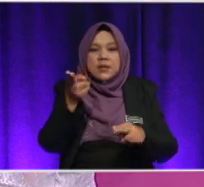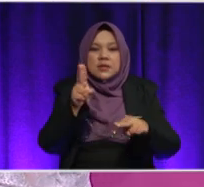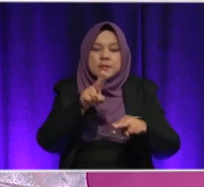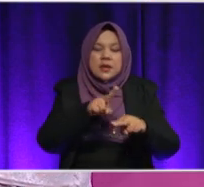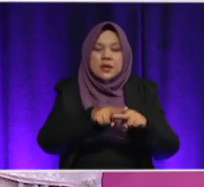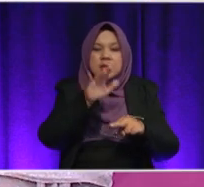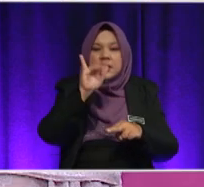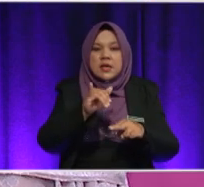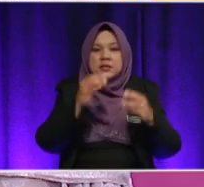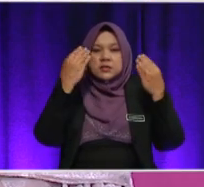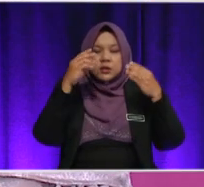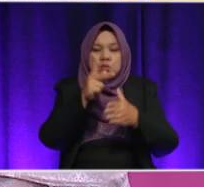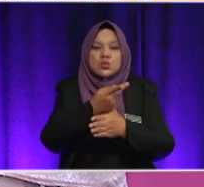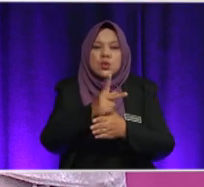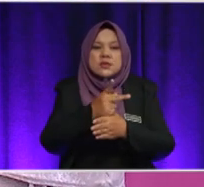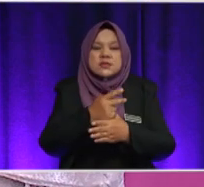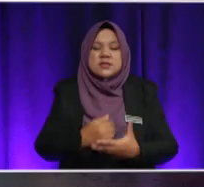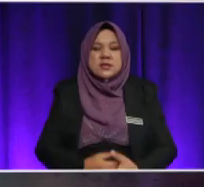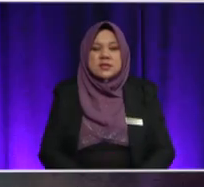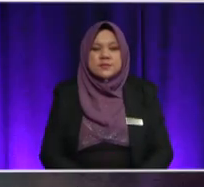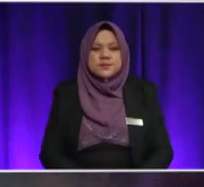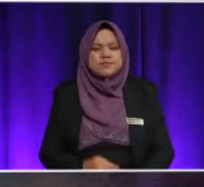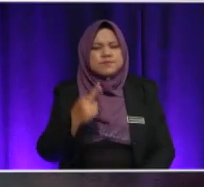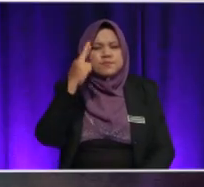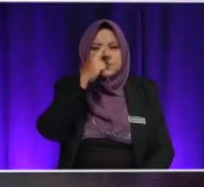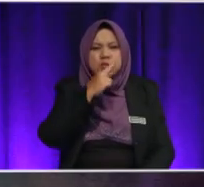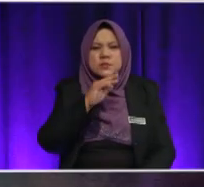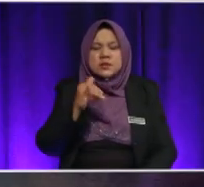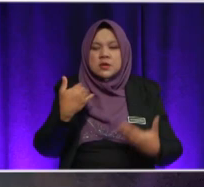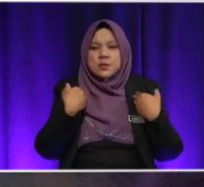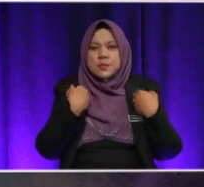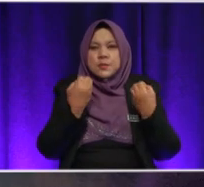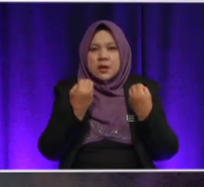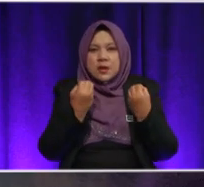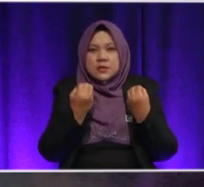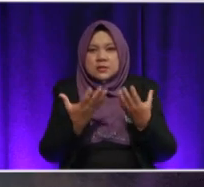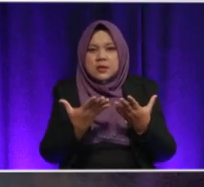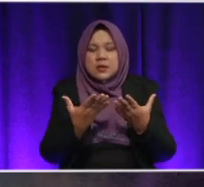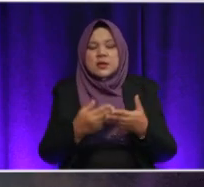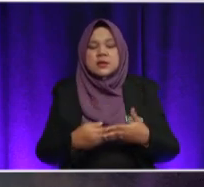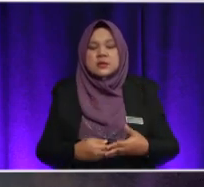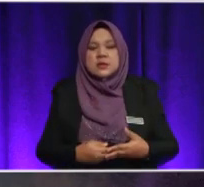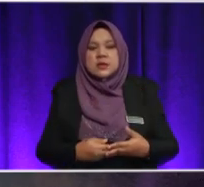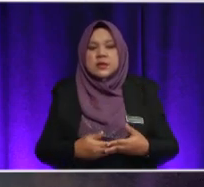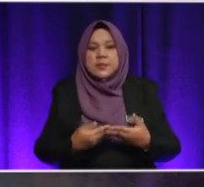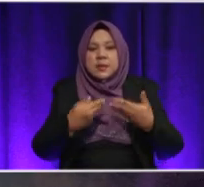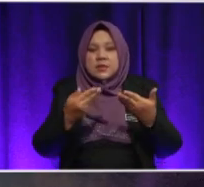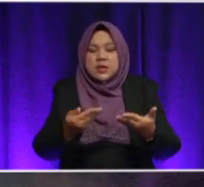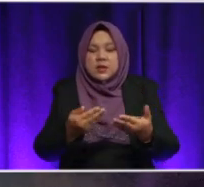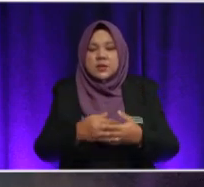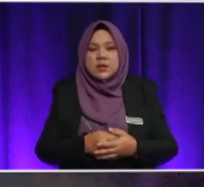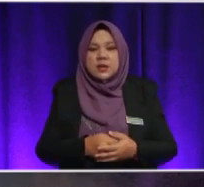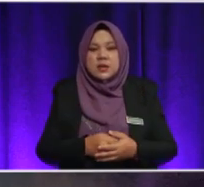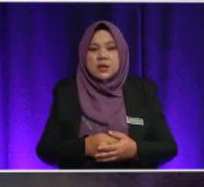sampaikan kepada murid-murid Wah rupanya Ada banyak lagi jenis tawaran primata yang ditawarkan